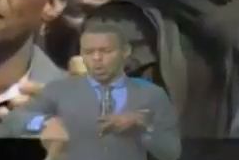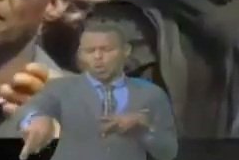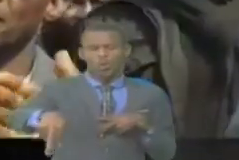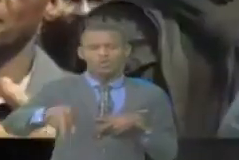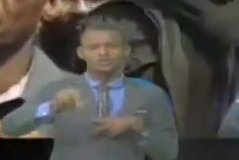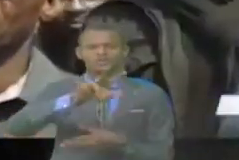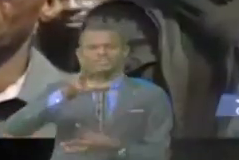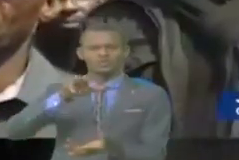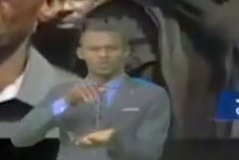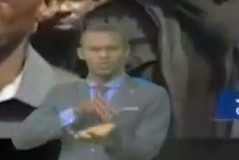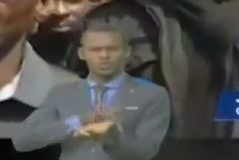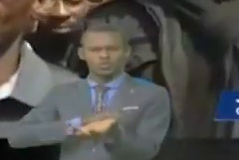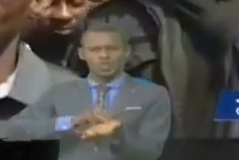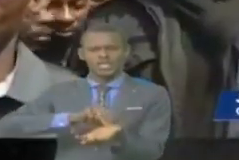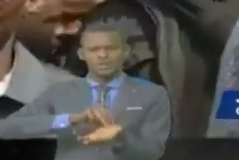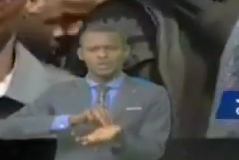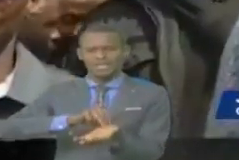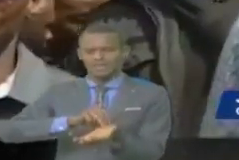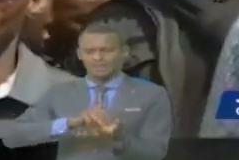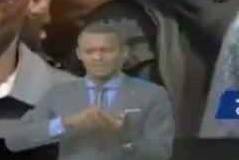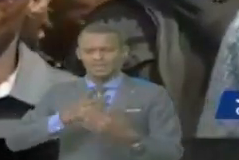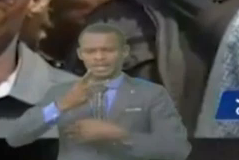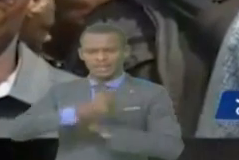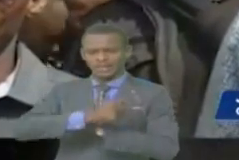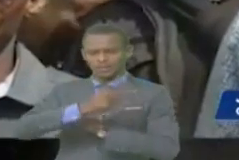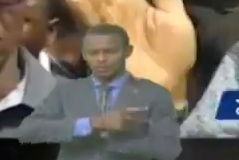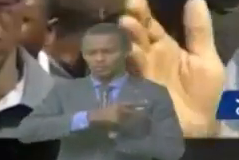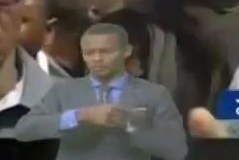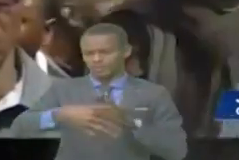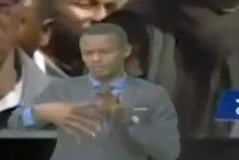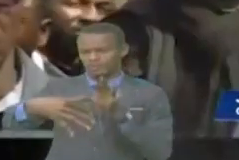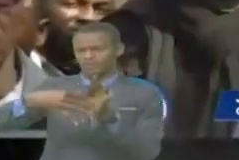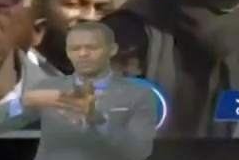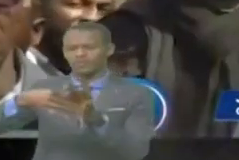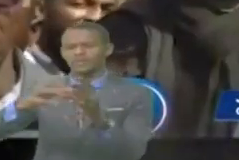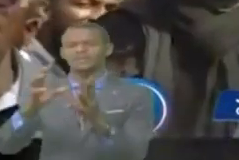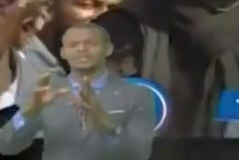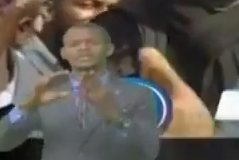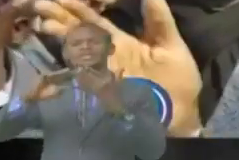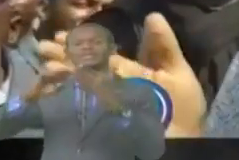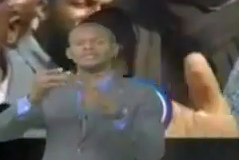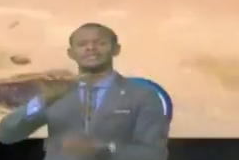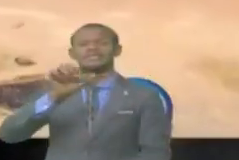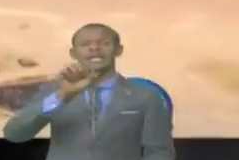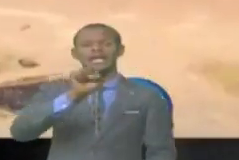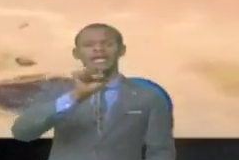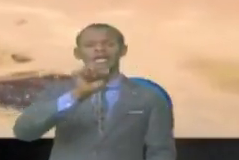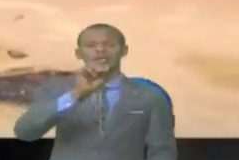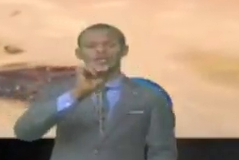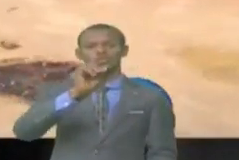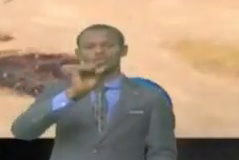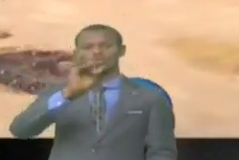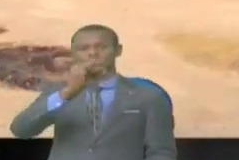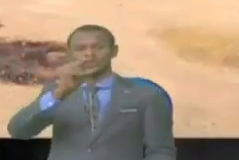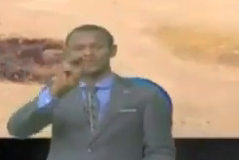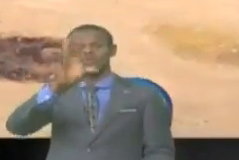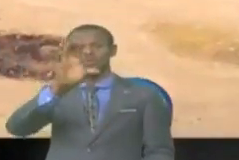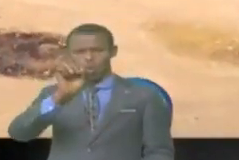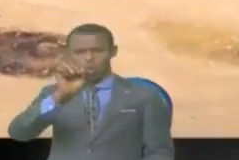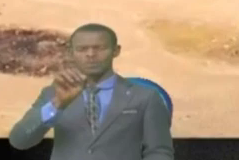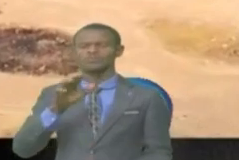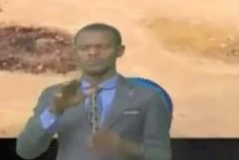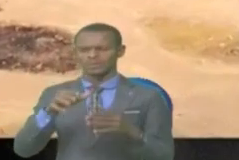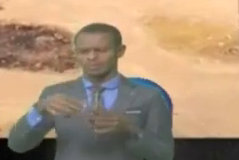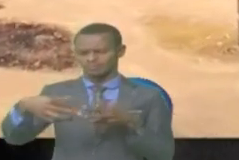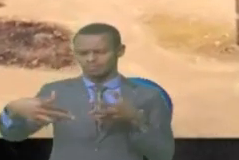km qui relie Kasumbalesa à la cité de Sodimiko. Nous venons aussi de voir le terrain de Sodimiko et donc